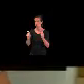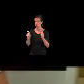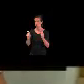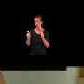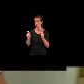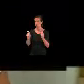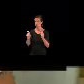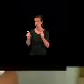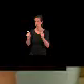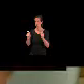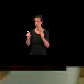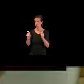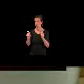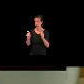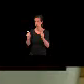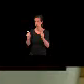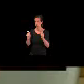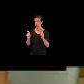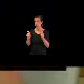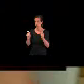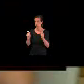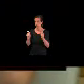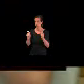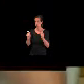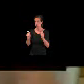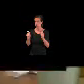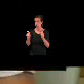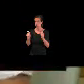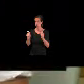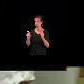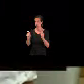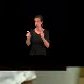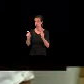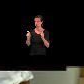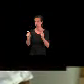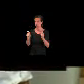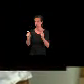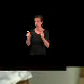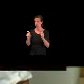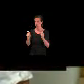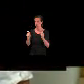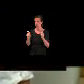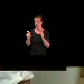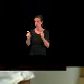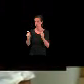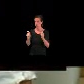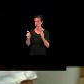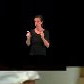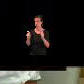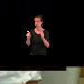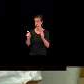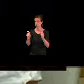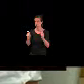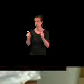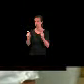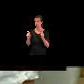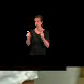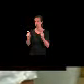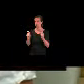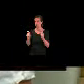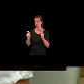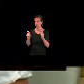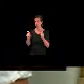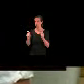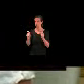opposés à cette funeste mesure? La dernière phrase du rapport atteint des sommets de démagogie. Savez-vous que